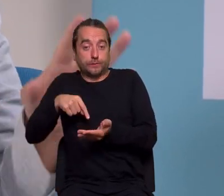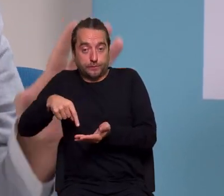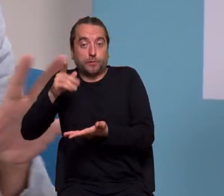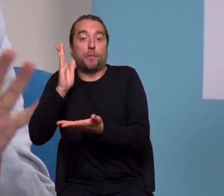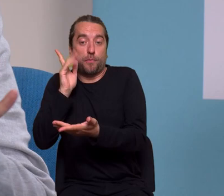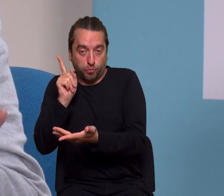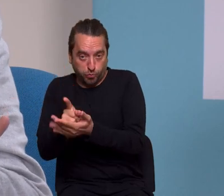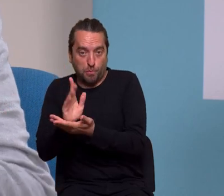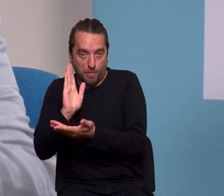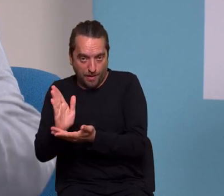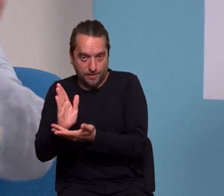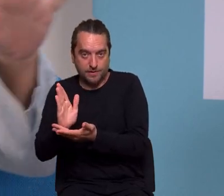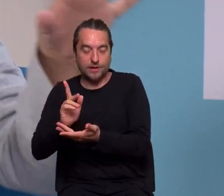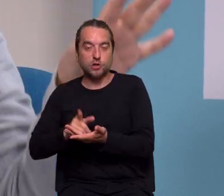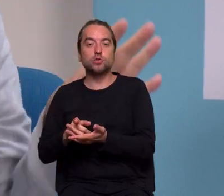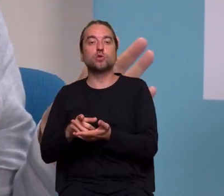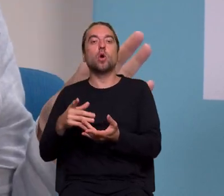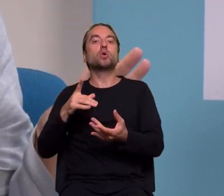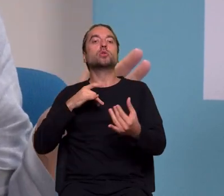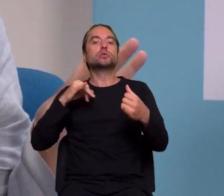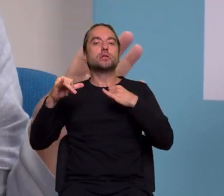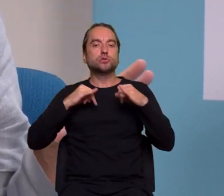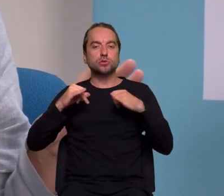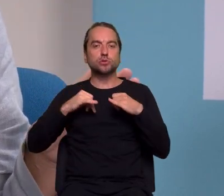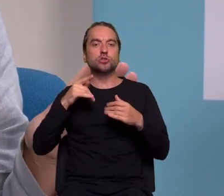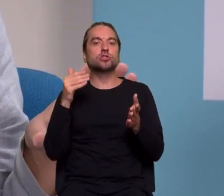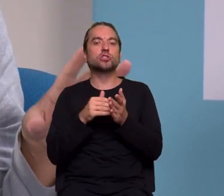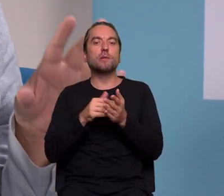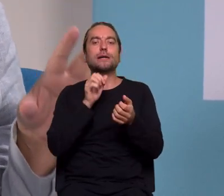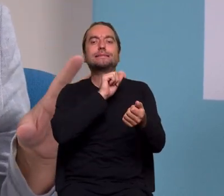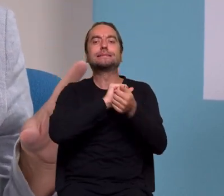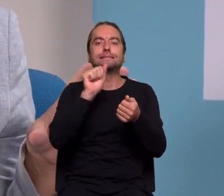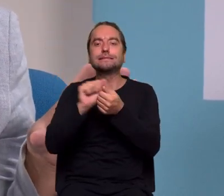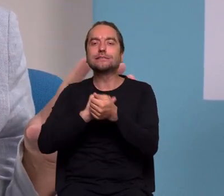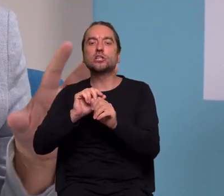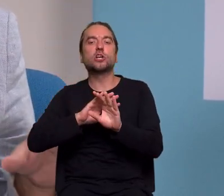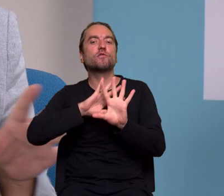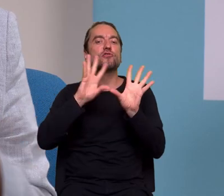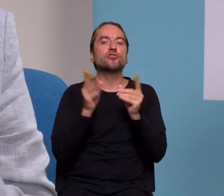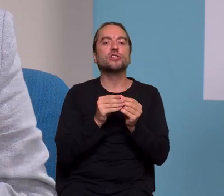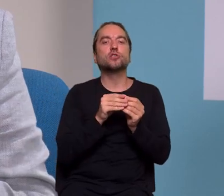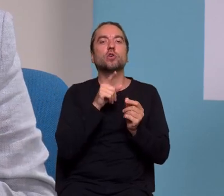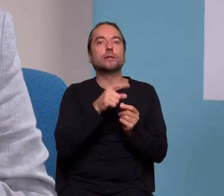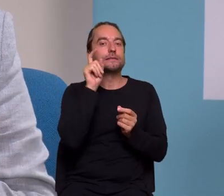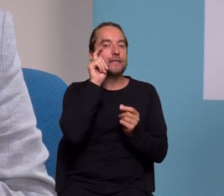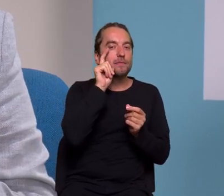miasta wydał zarządzenie usuwania wszelkich śladów Niemczyzny. I to